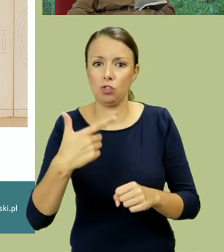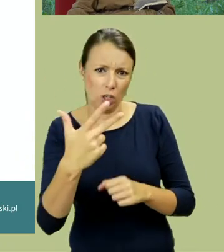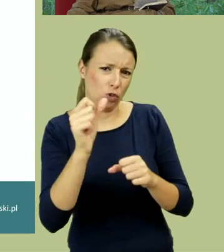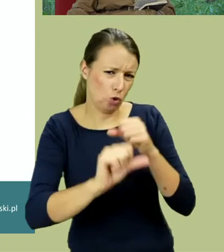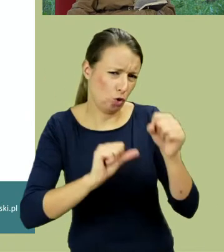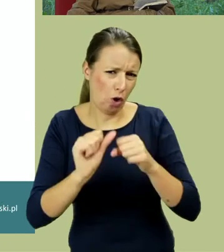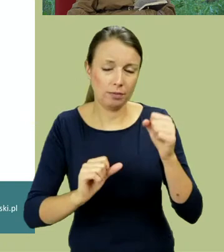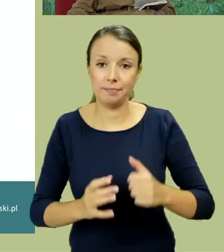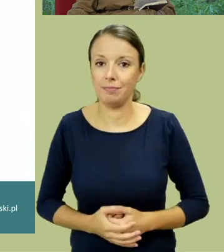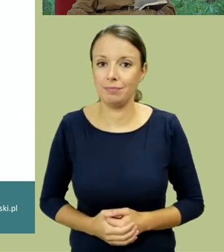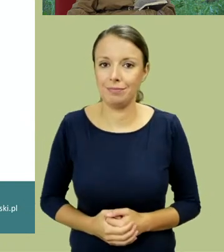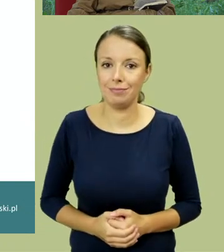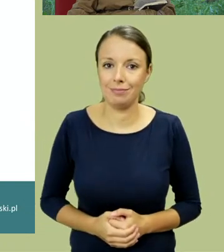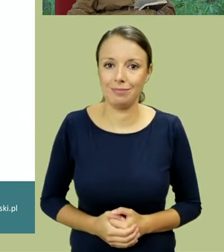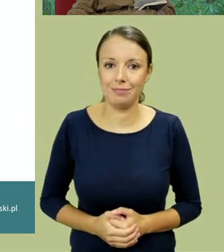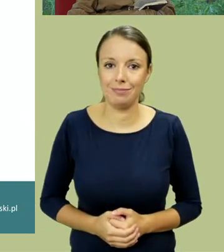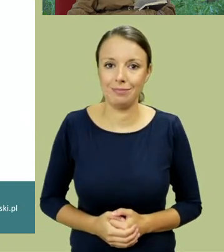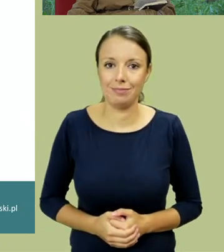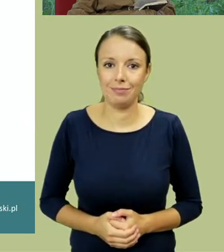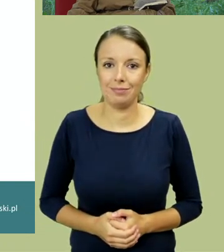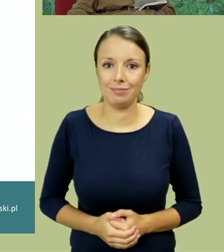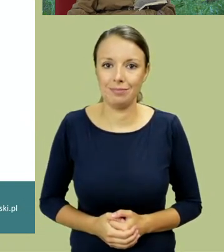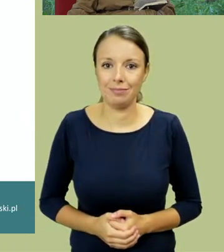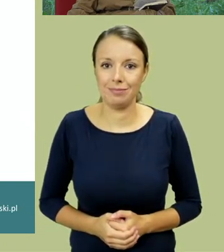1923. I wtedy